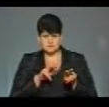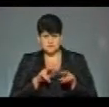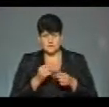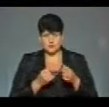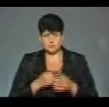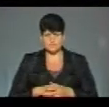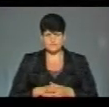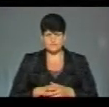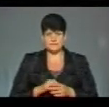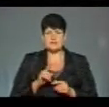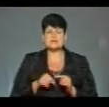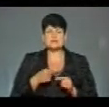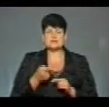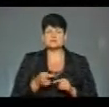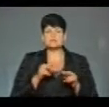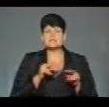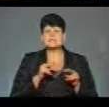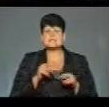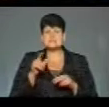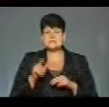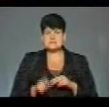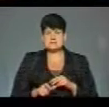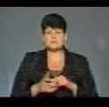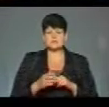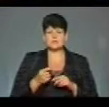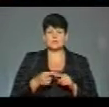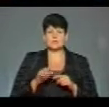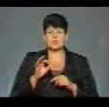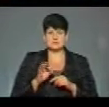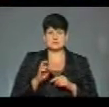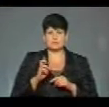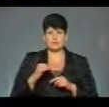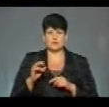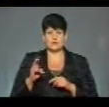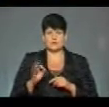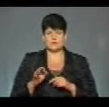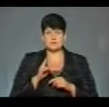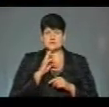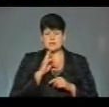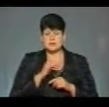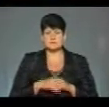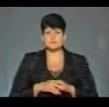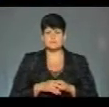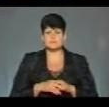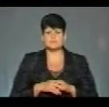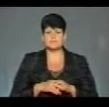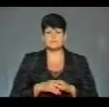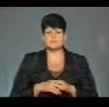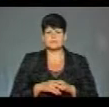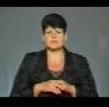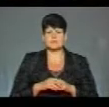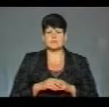там. Наступний свідок, якого сьогодні допитали, Олександр Бойко з Кременця. По факту вбивства Віталія Ващенка